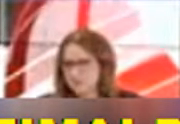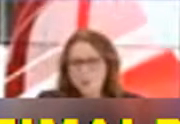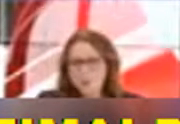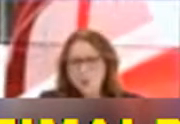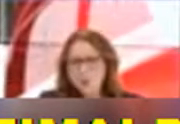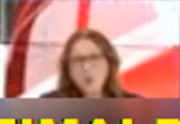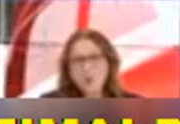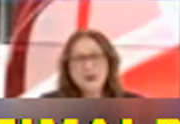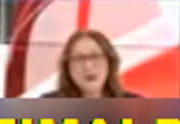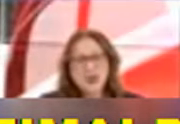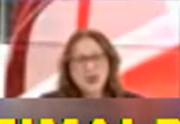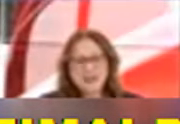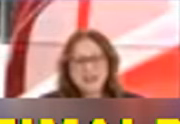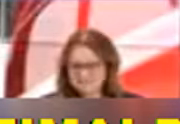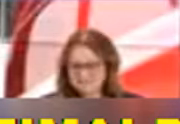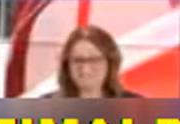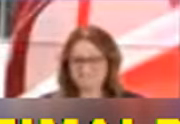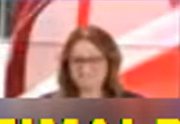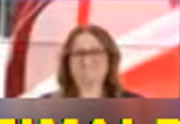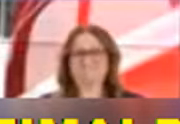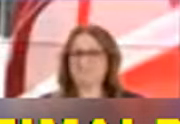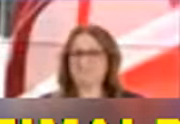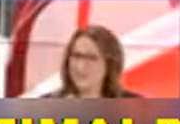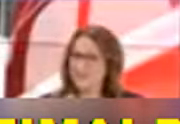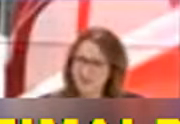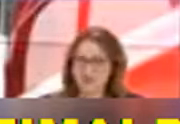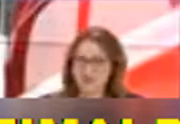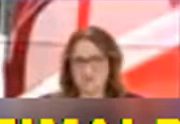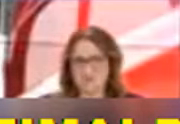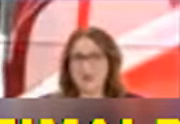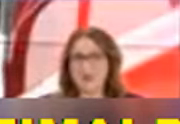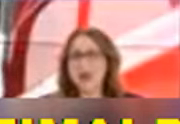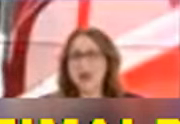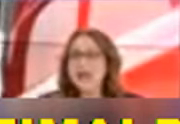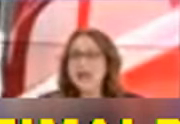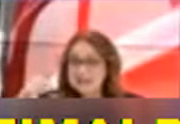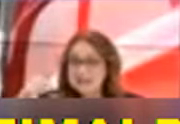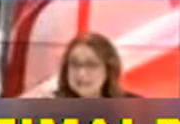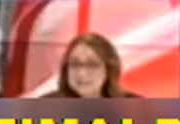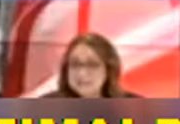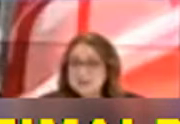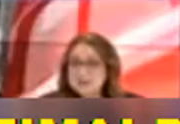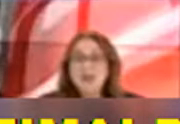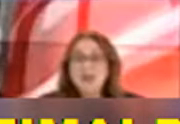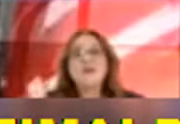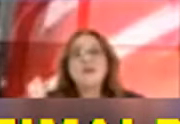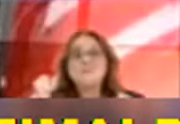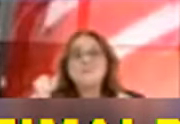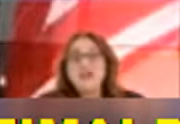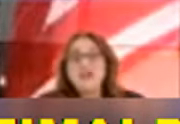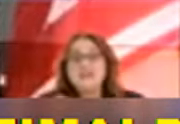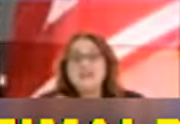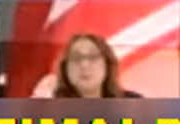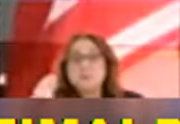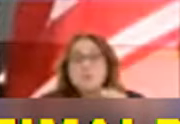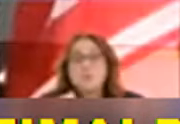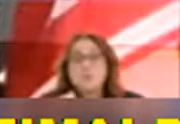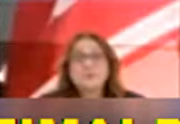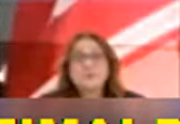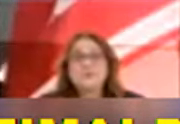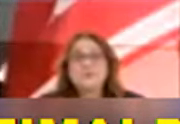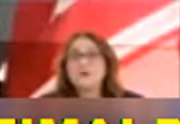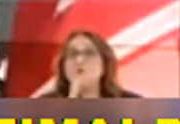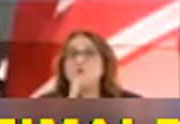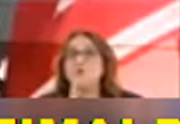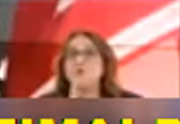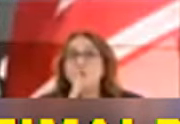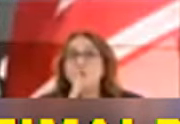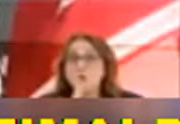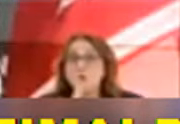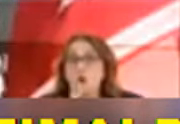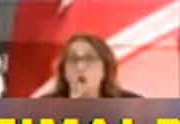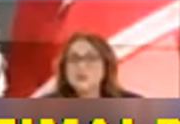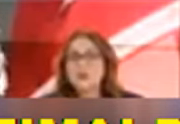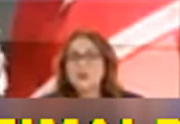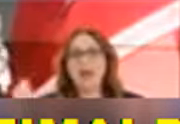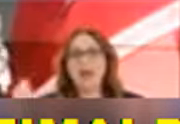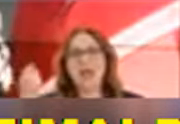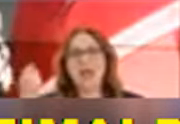Έλληνες, το βασικό πρόβλημα σήμερα στη συμφωνία είναι στη γλώσσα και στην εθνότητα, όπως σας